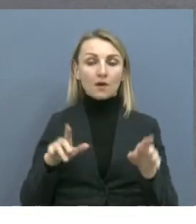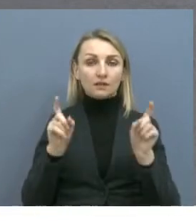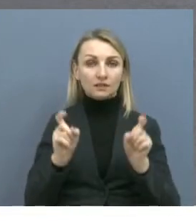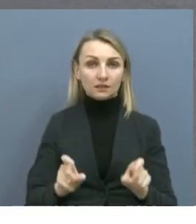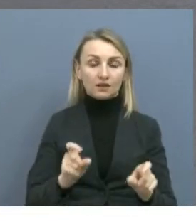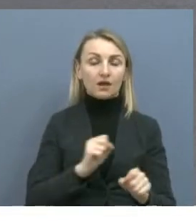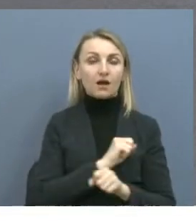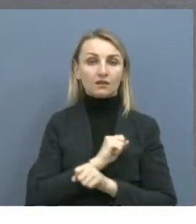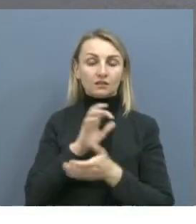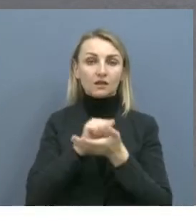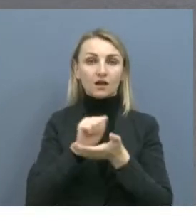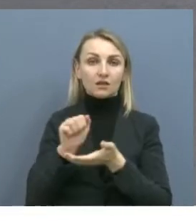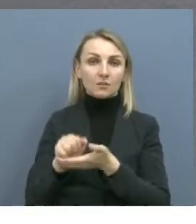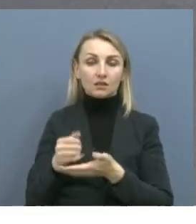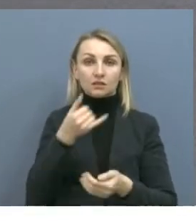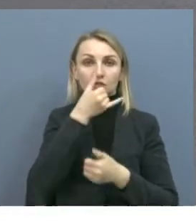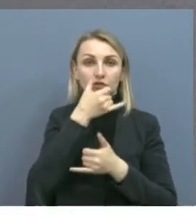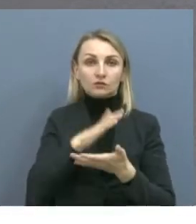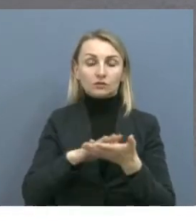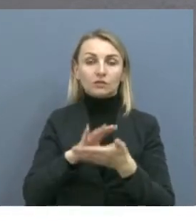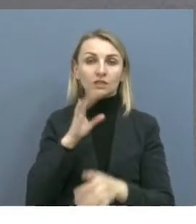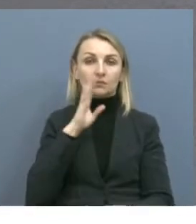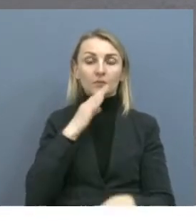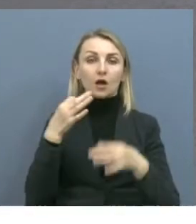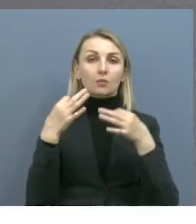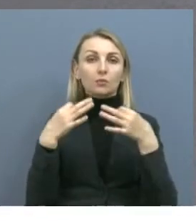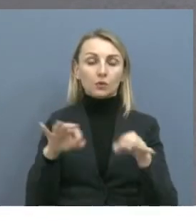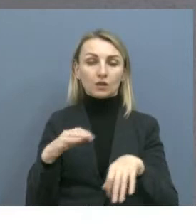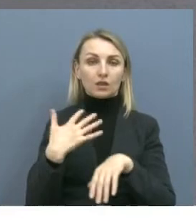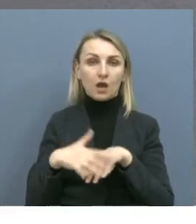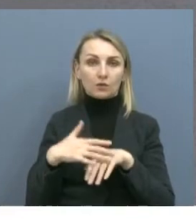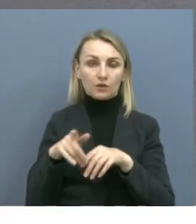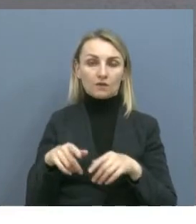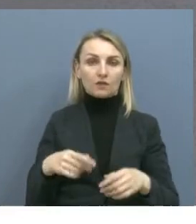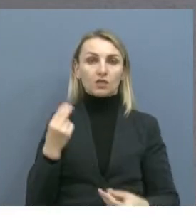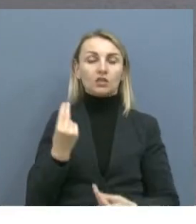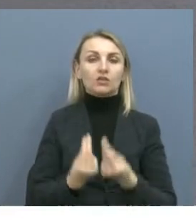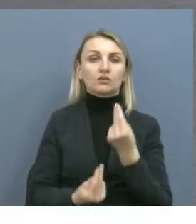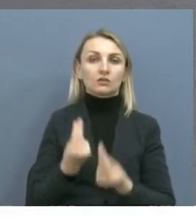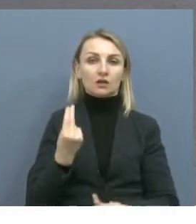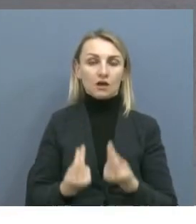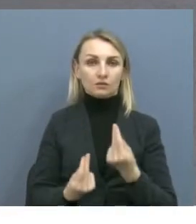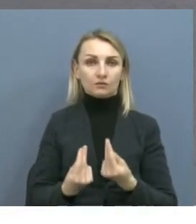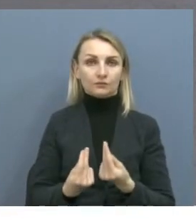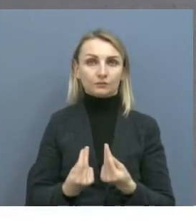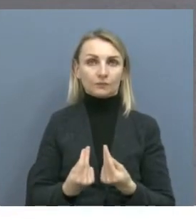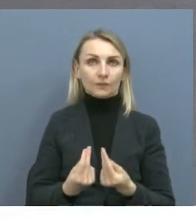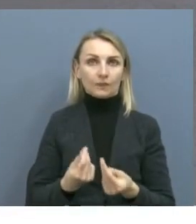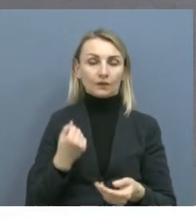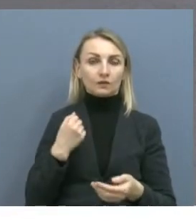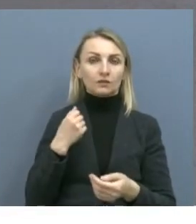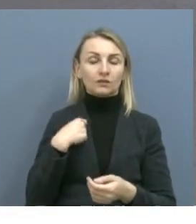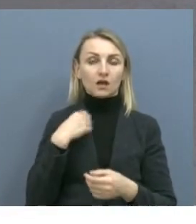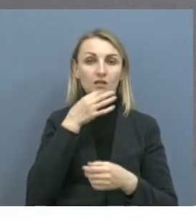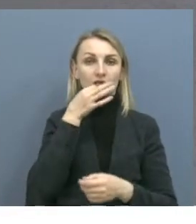ходят, детям заняться нечего, и родители отпускают их во двор. И они спокойно играют на детских площадках. Дала поручение,